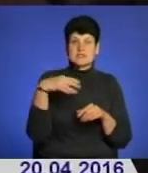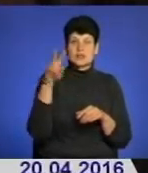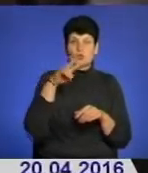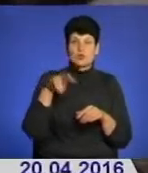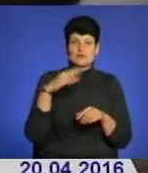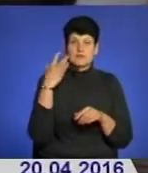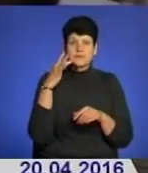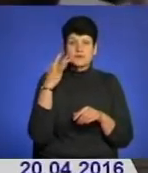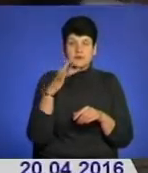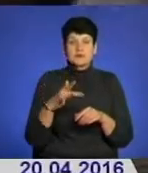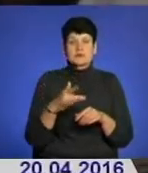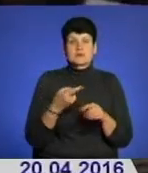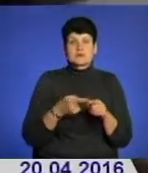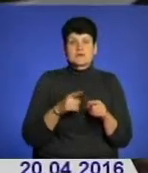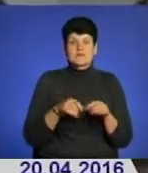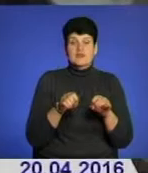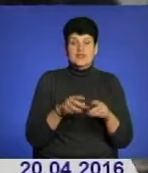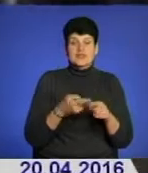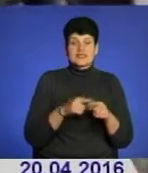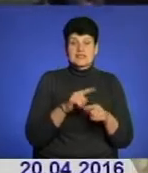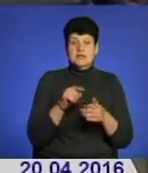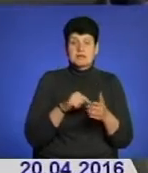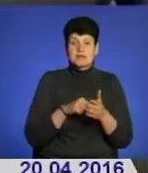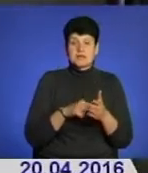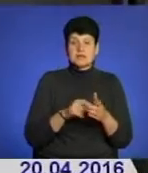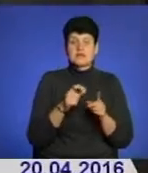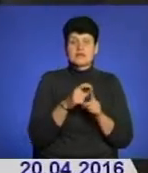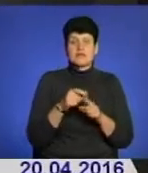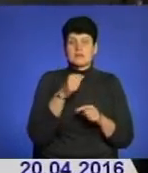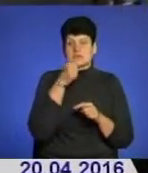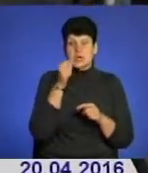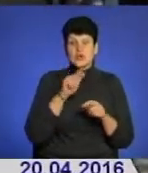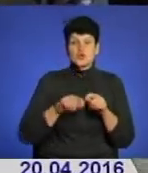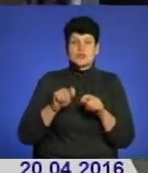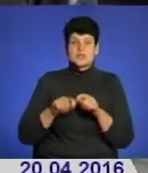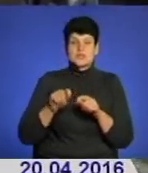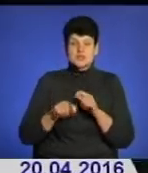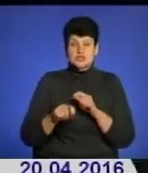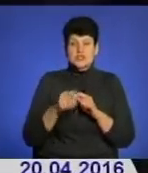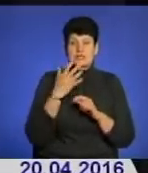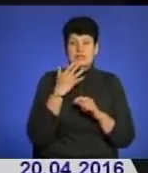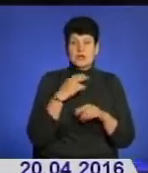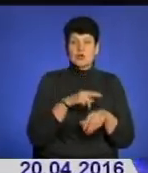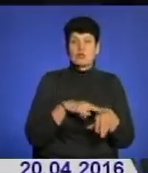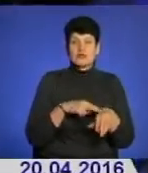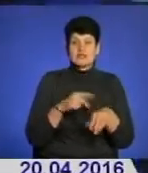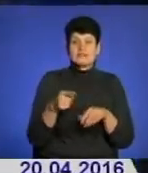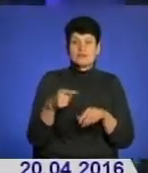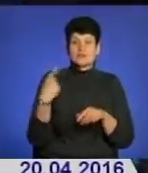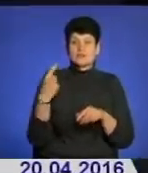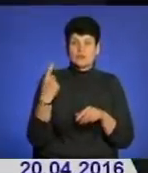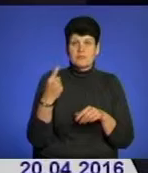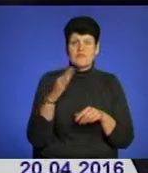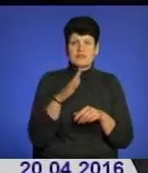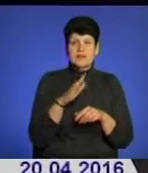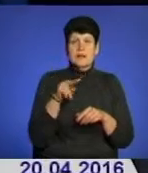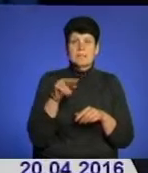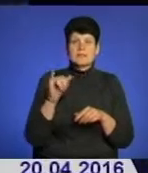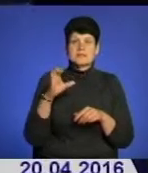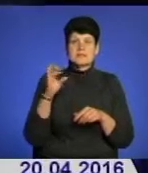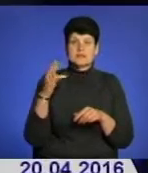вирішення вищезгаданих питань. За словами старшого слідчого, слідчого управління Головного управління Національної поліції Тернопільській області Віталія